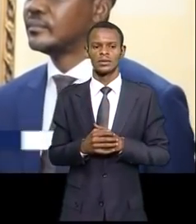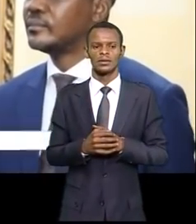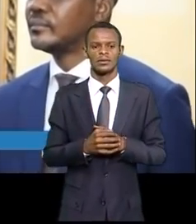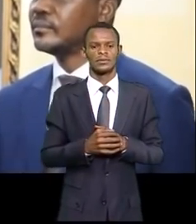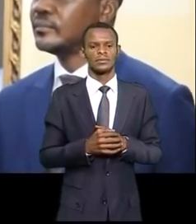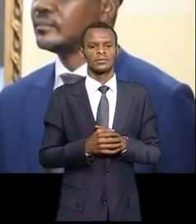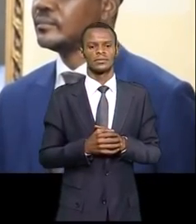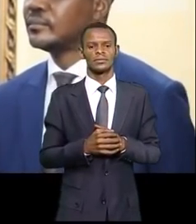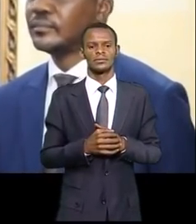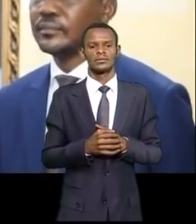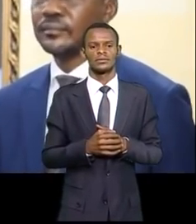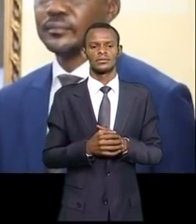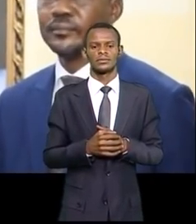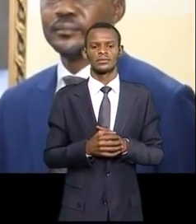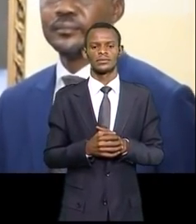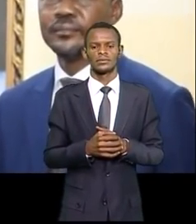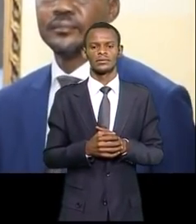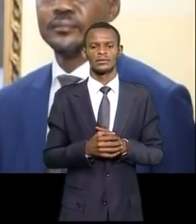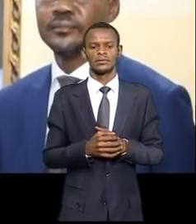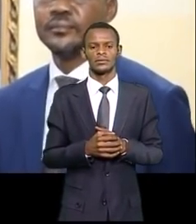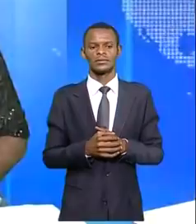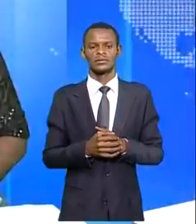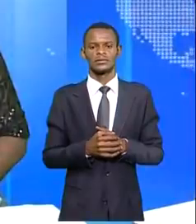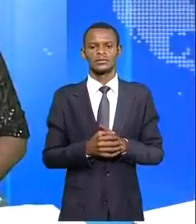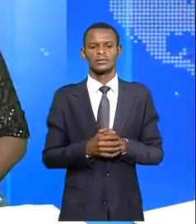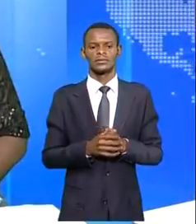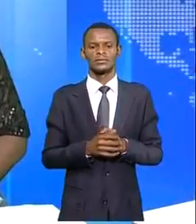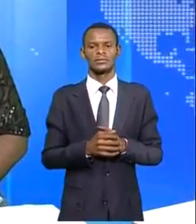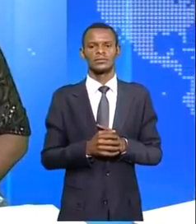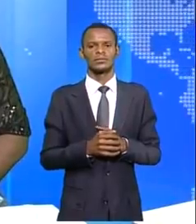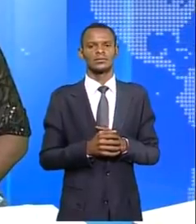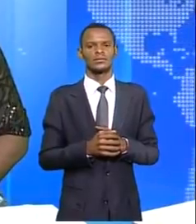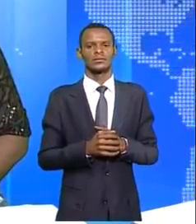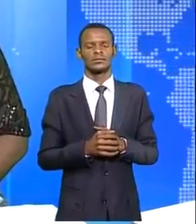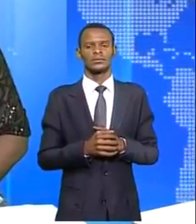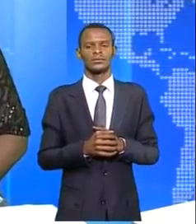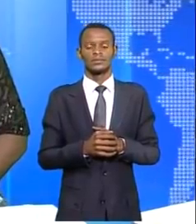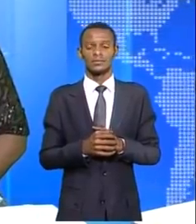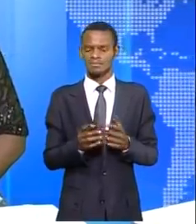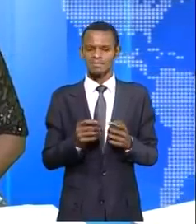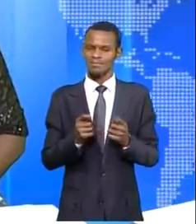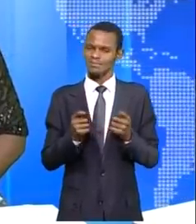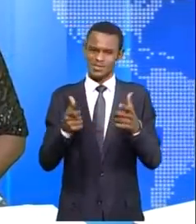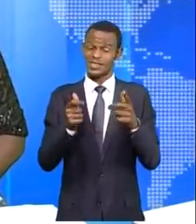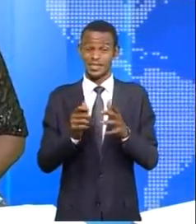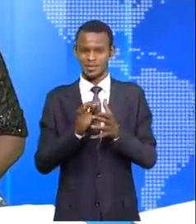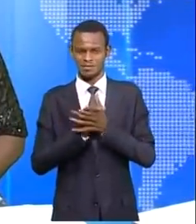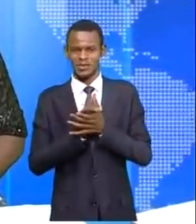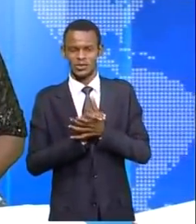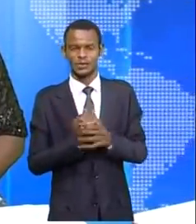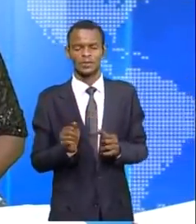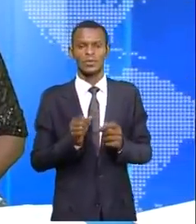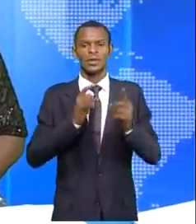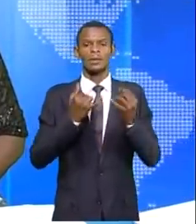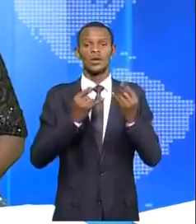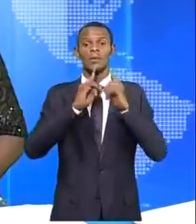voulons être à l'abri des tracasseries nous sommes allés vite en besogne recouvrement forcé de